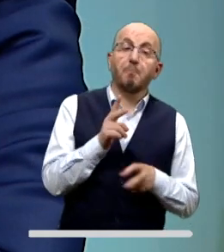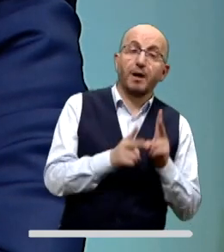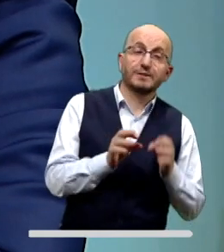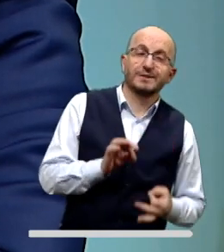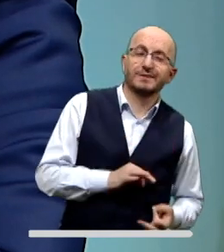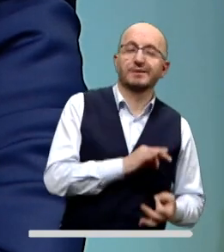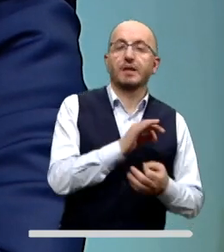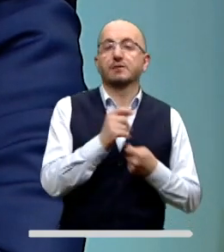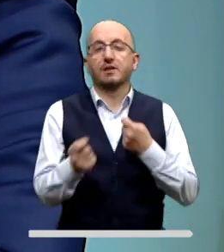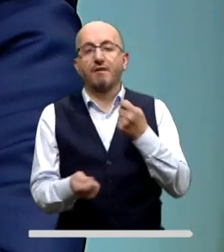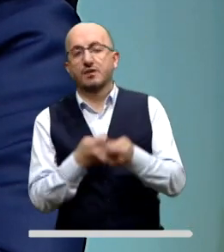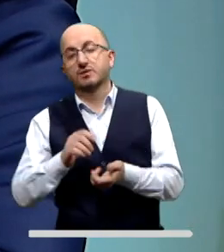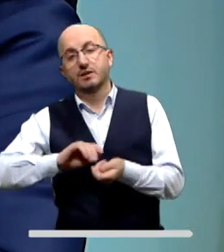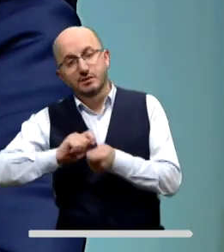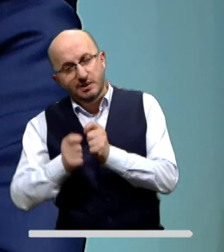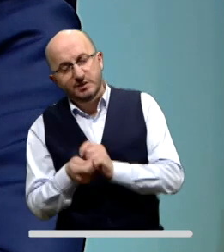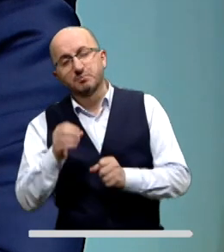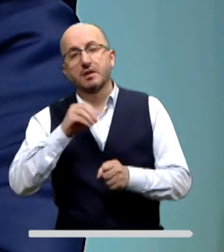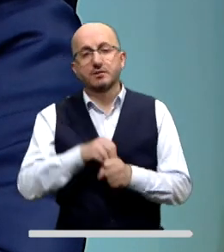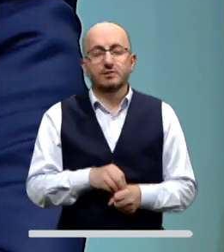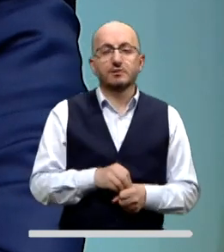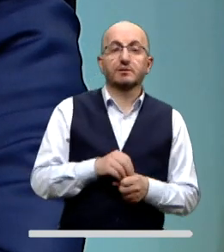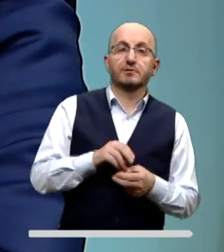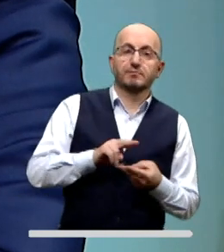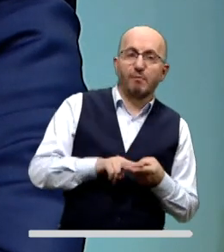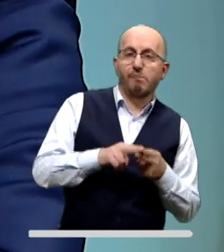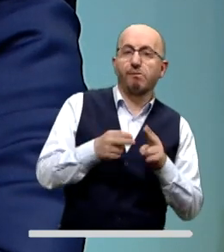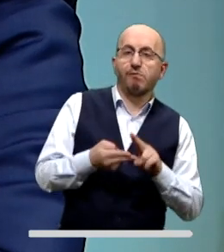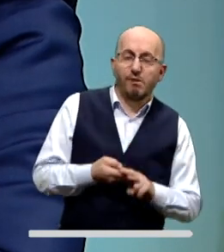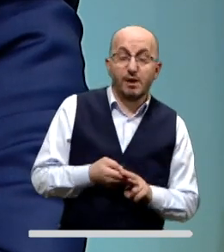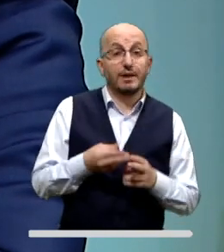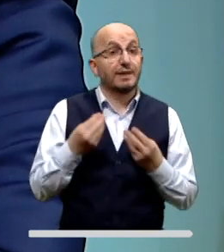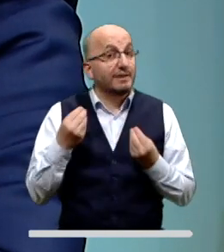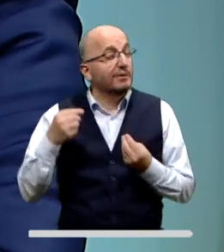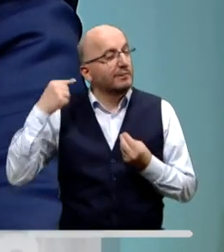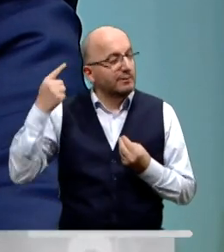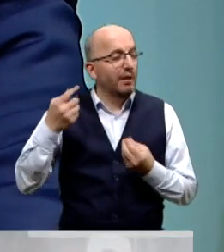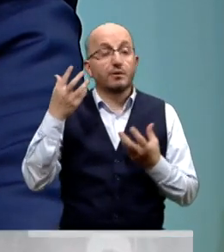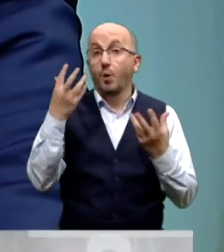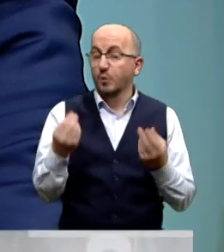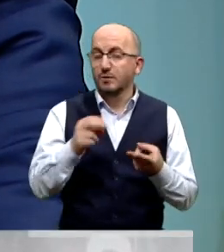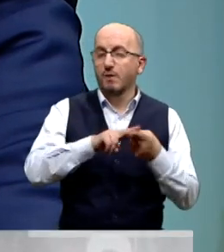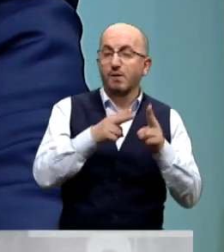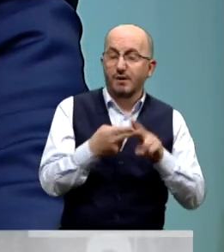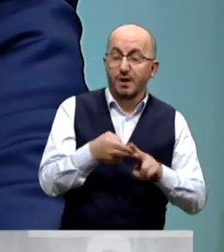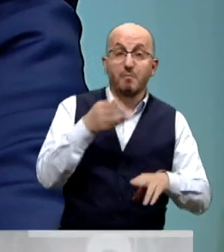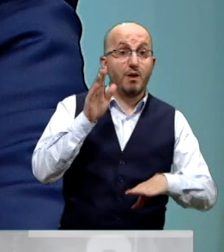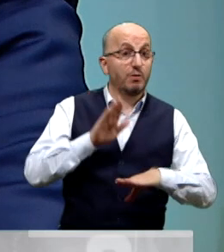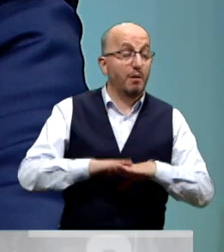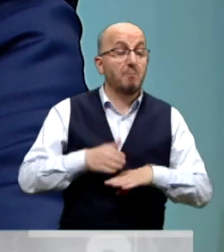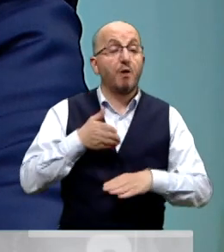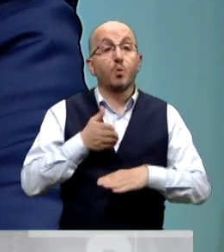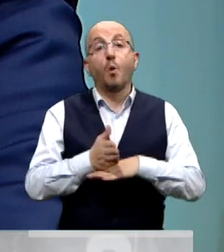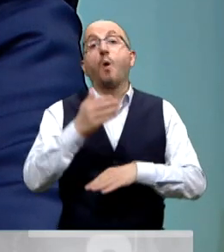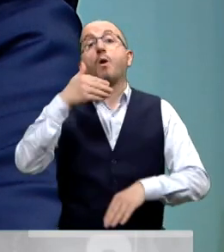insanların davranışlarını değiştirmek için iyiliğine de olsa onun hayrına iyiliğine de olsa biz şayet